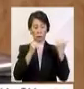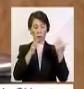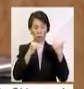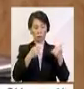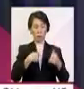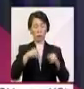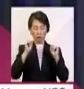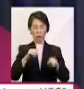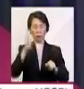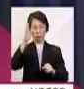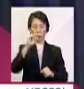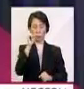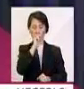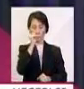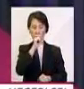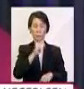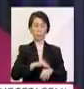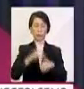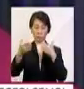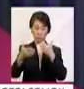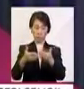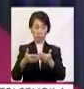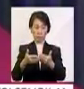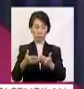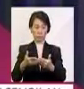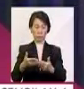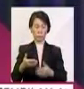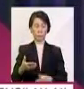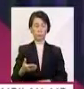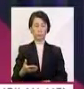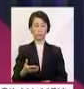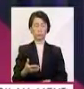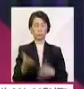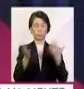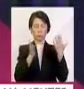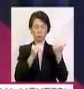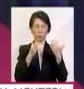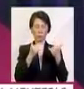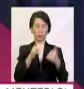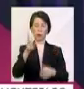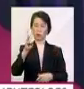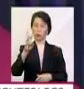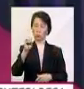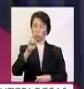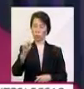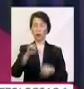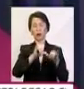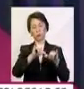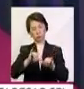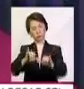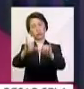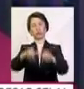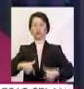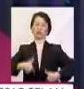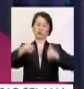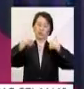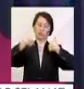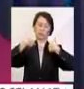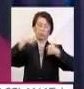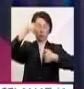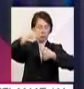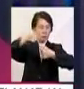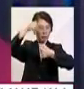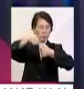IB akan buat lagi dalam masa terdekat lagi. Mudah-mudahan Namrohan akan seterusnya hidup sampai bila-bila.